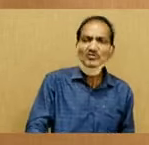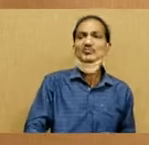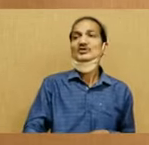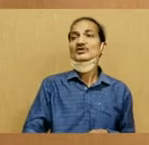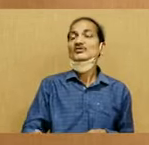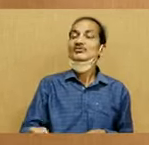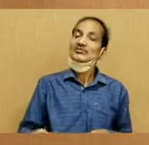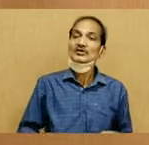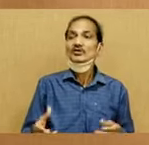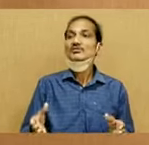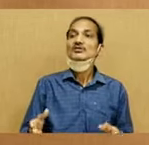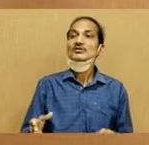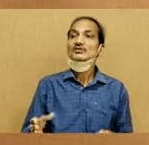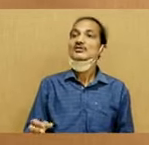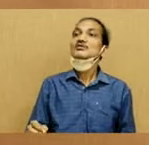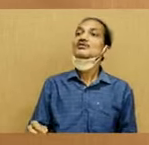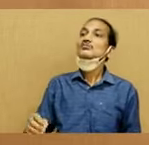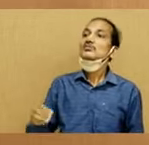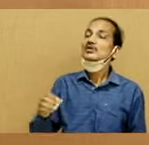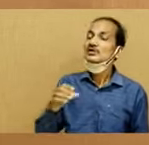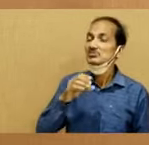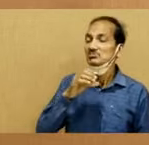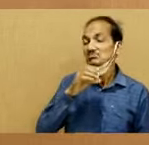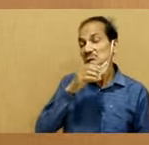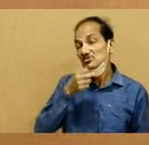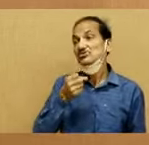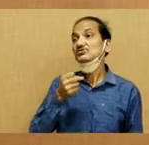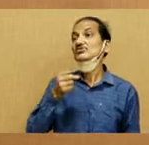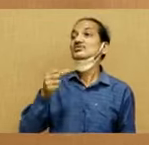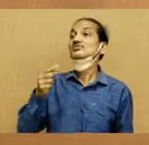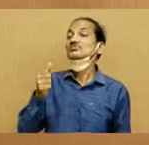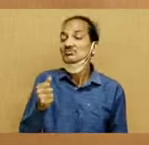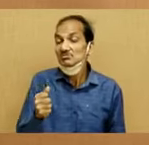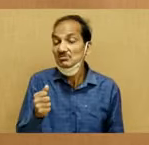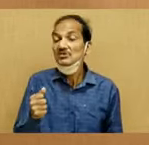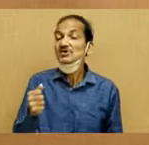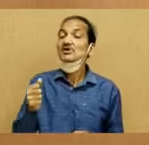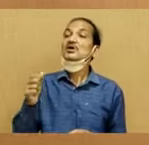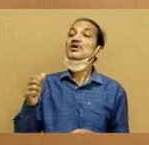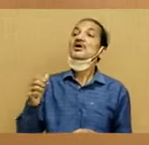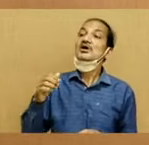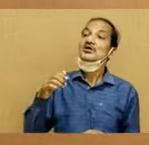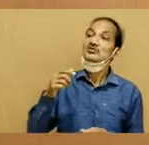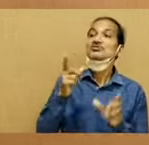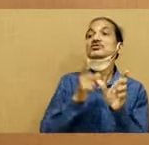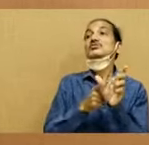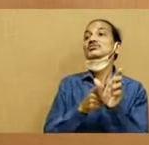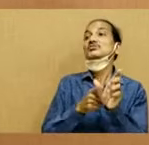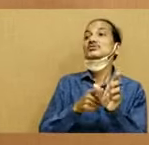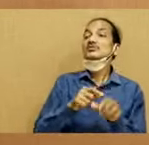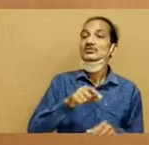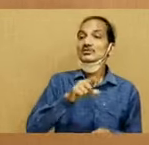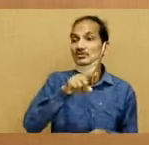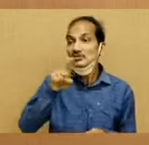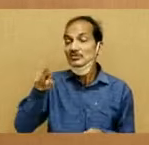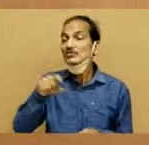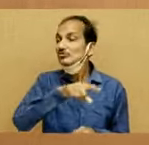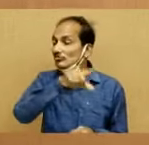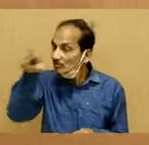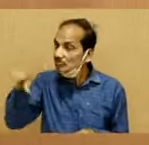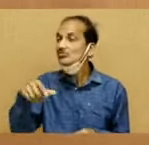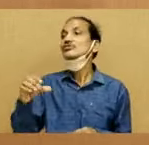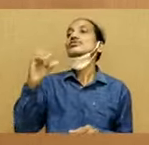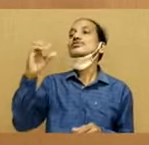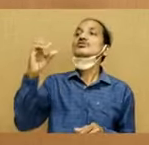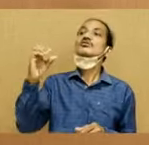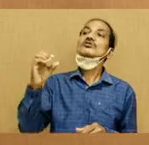ବୃଦ୍ଧ ସମସ୍ତଙ୍କୁ କରୋନା ହୋଇପାରେ। ଦଶମ ଜିନିଷ ହେଲା ଆଣ୍ଟିବାୟୋଟିକ୍ ଔଷଧ ଖାଇଲେ